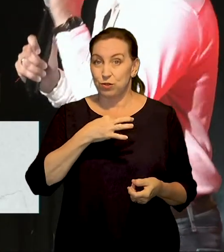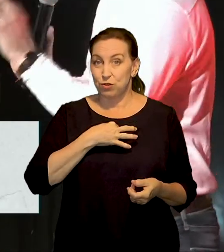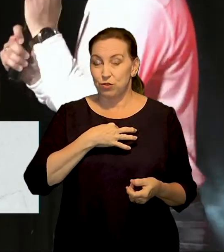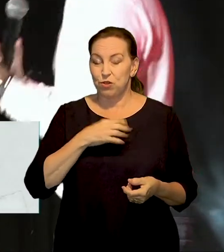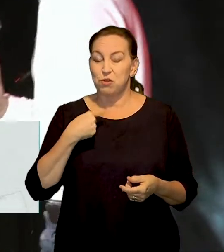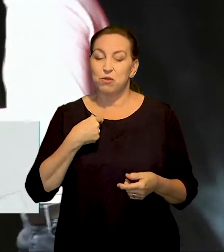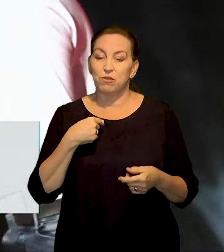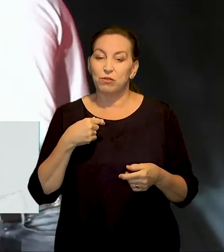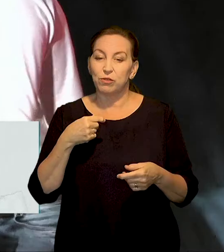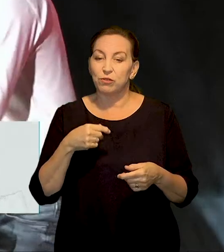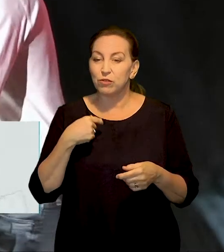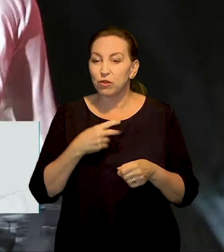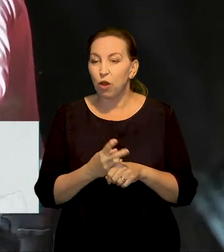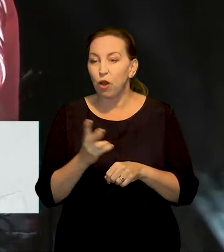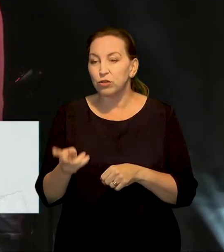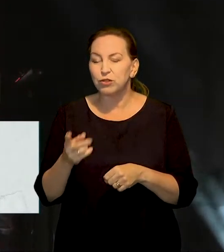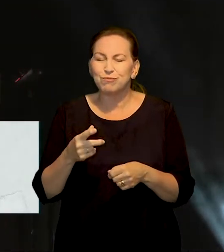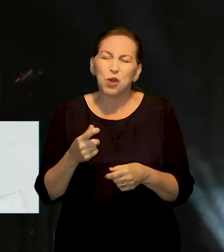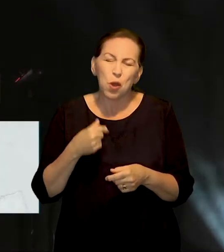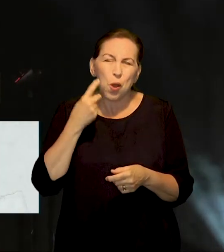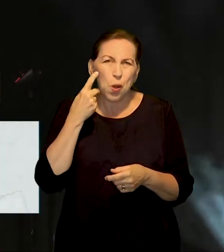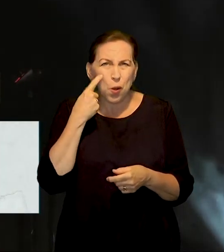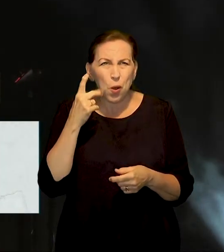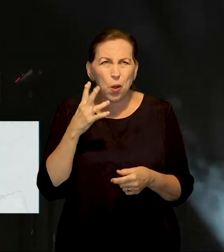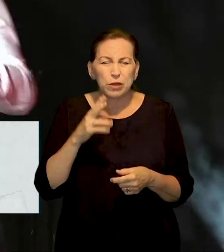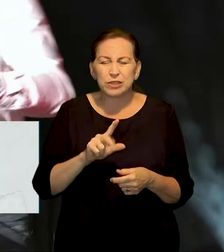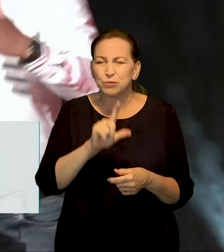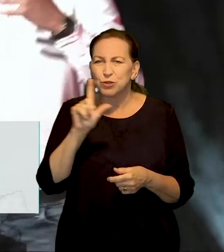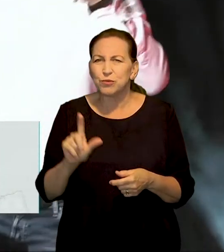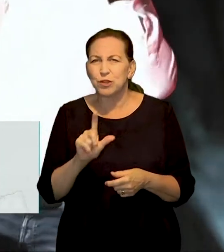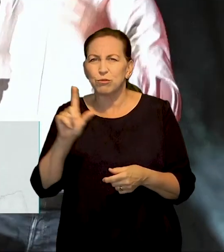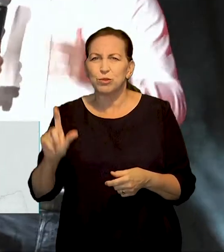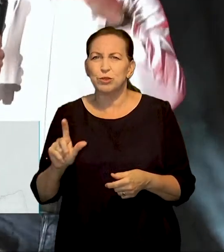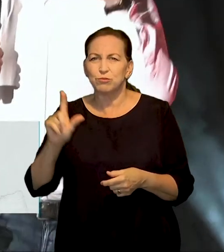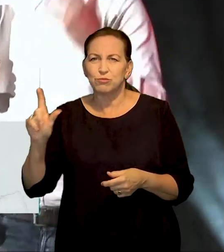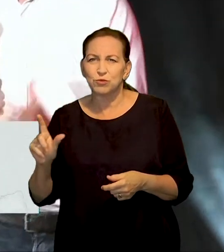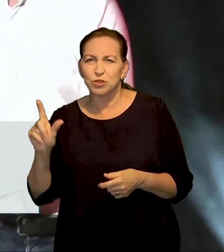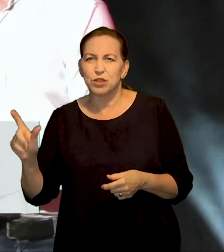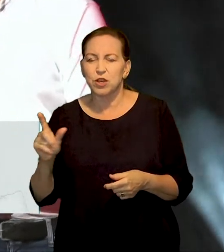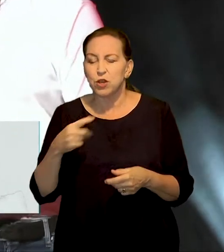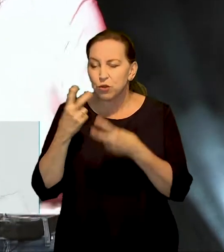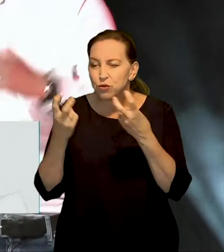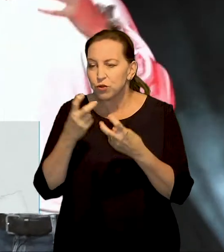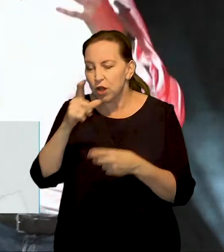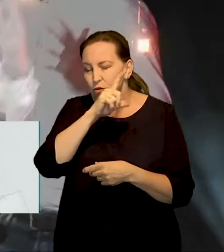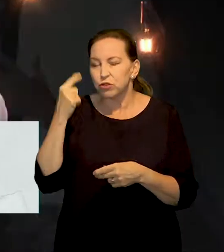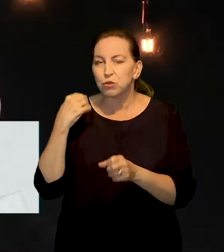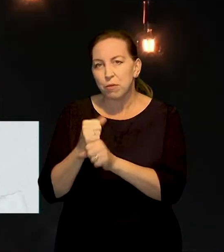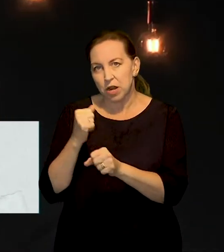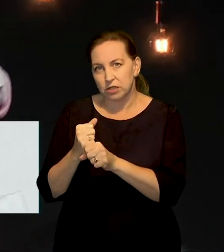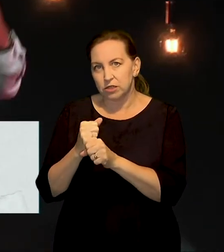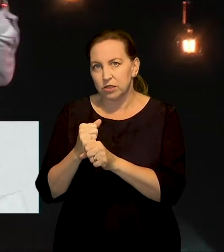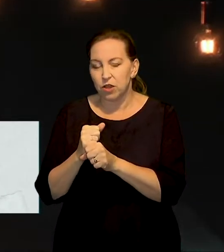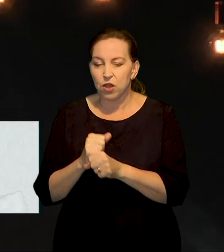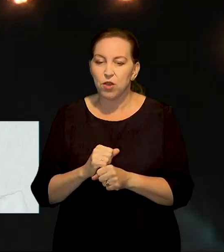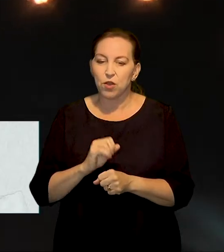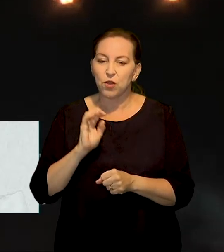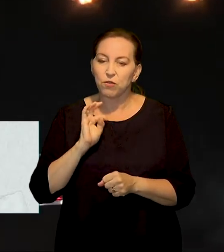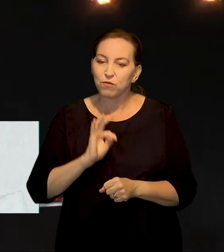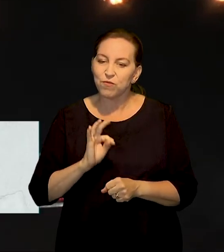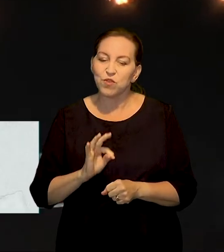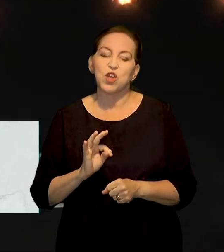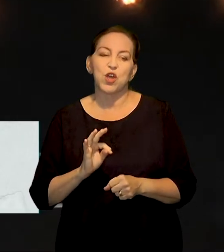około 2 godziny i sprowadza z ulicy pracowników do swojej winnicy. Możliwe, że był to czas jakichś